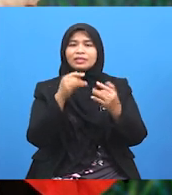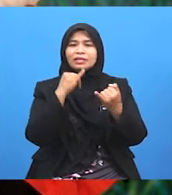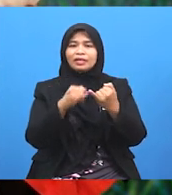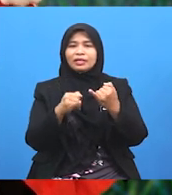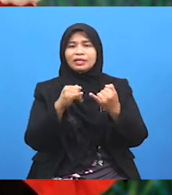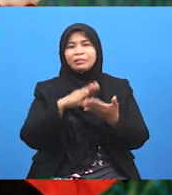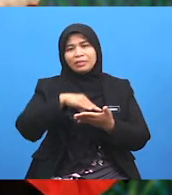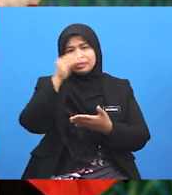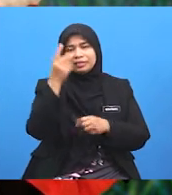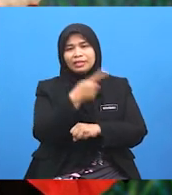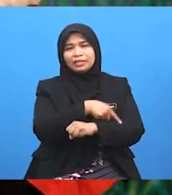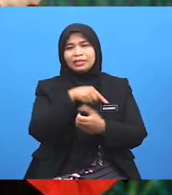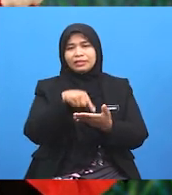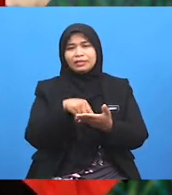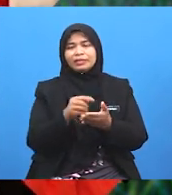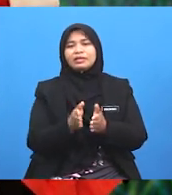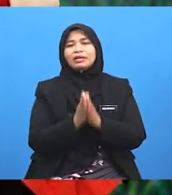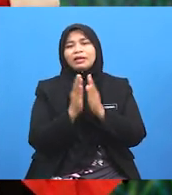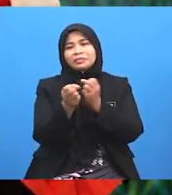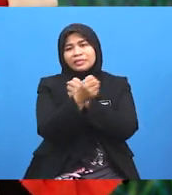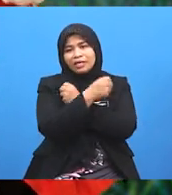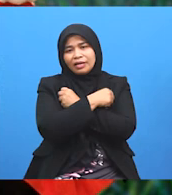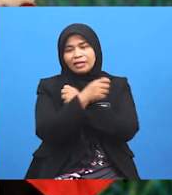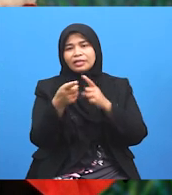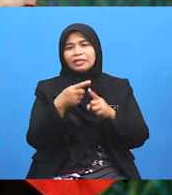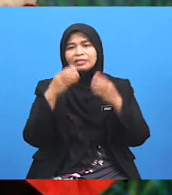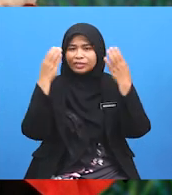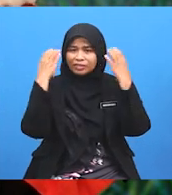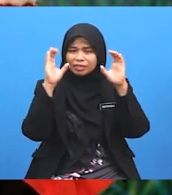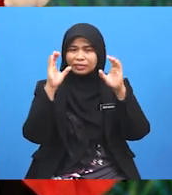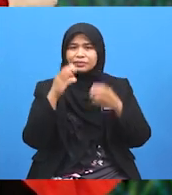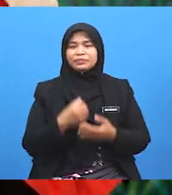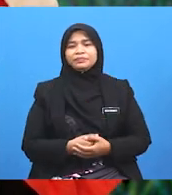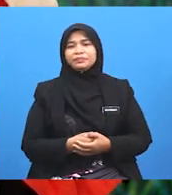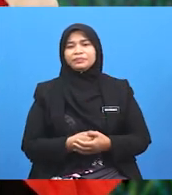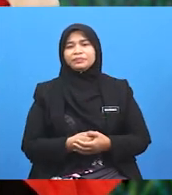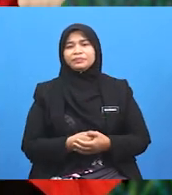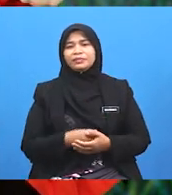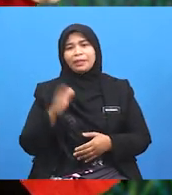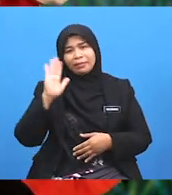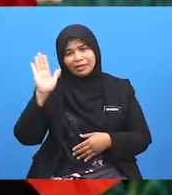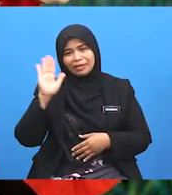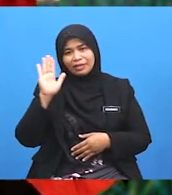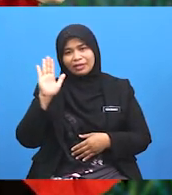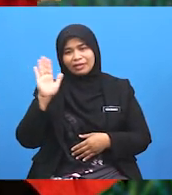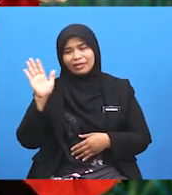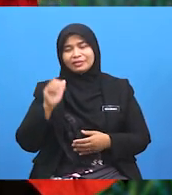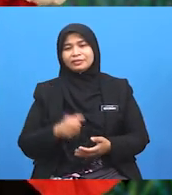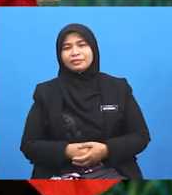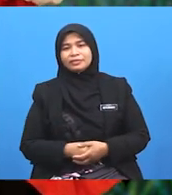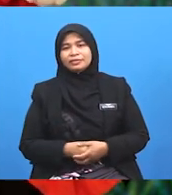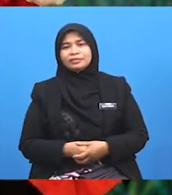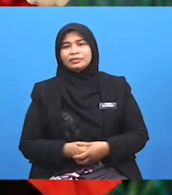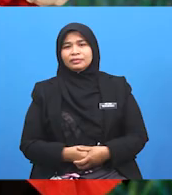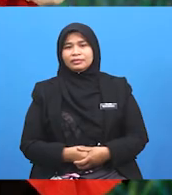pembelajaran pada hari ini. Salam sayang dari Cikgu Rewadi dan Mira. Bye! Bye.